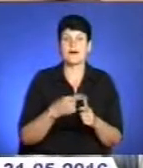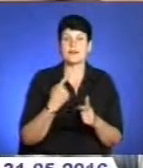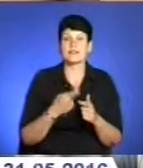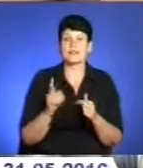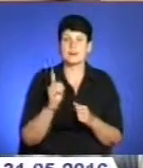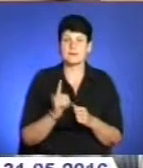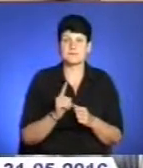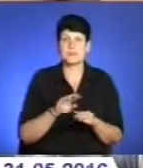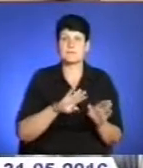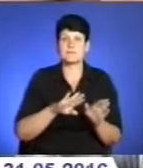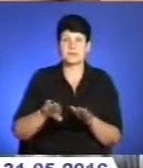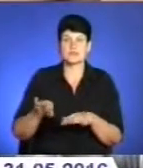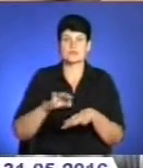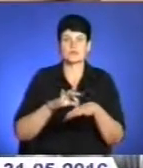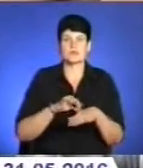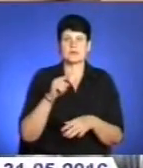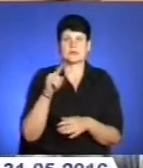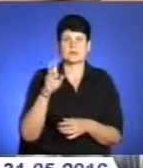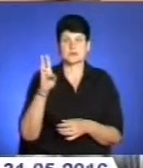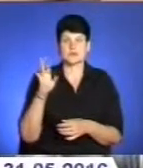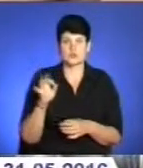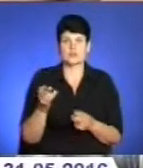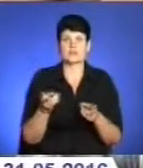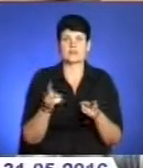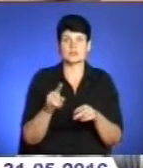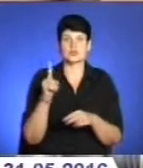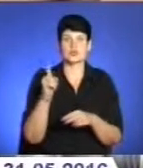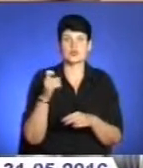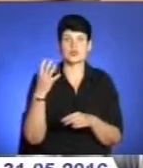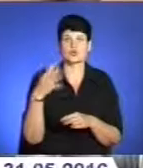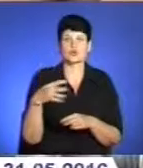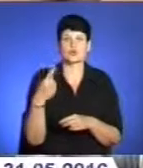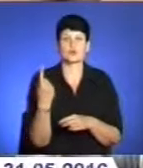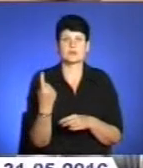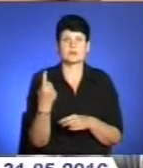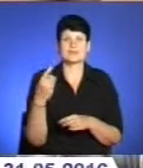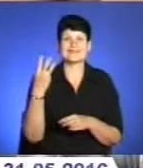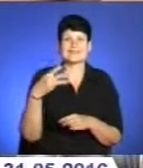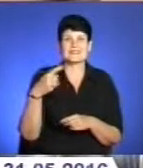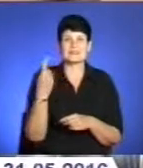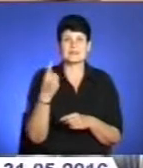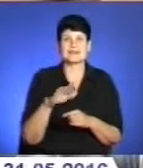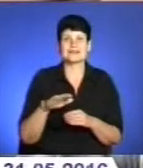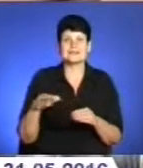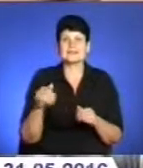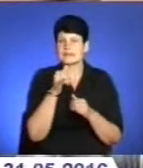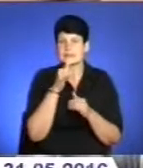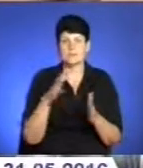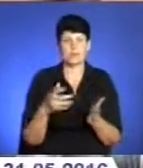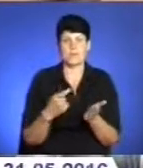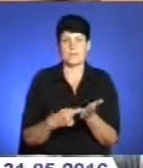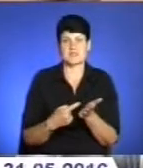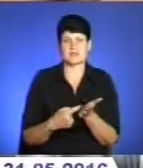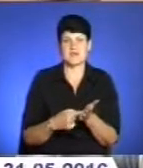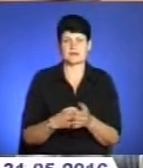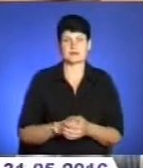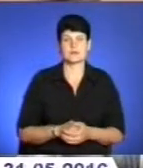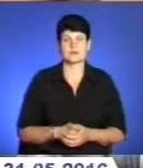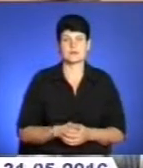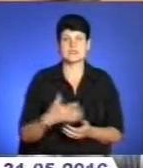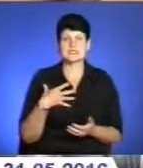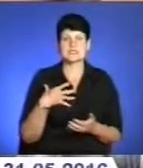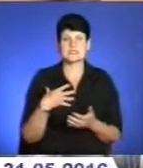завданнями. По місту Тернополю можна зазначити, що претендентів на золоті та срібні медалі 172 учні.